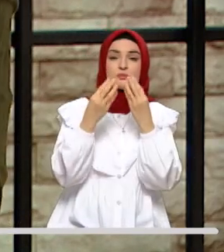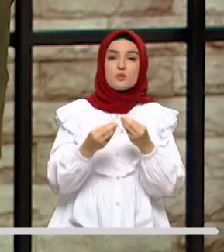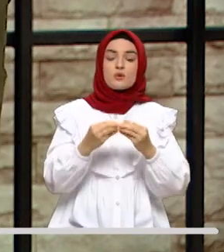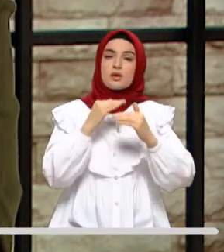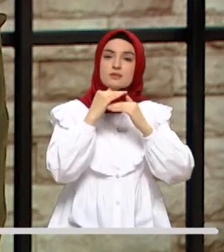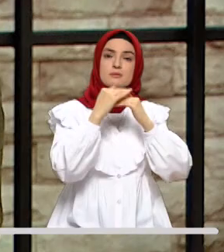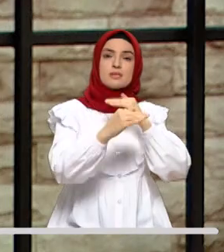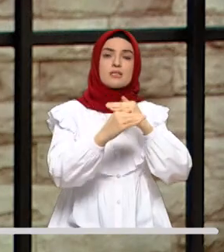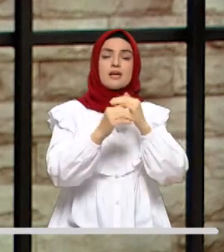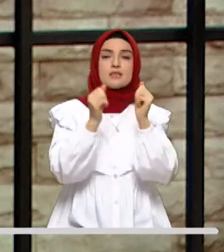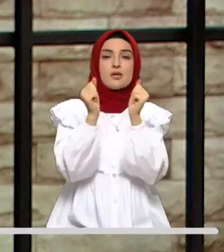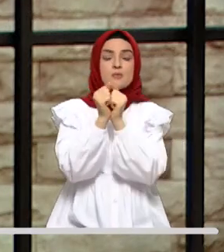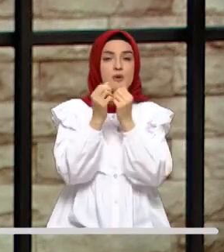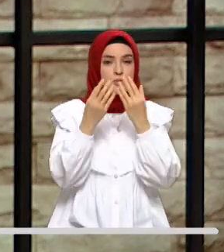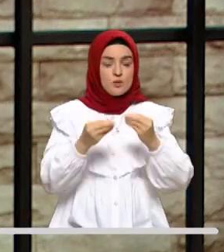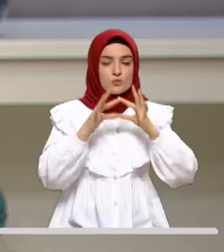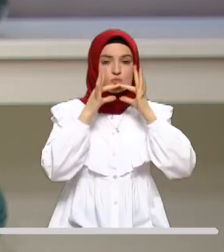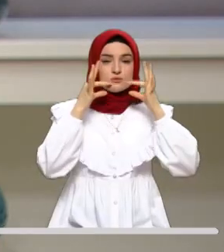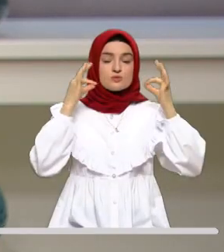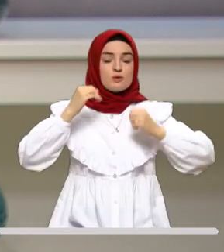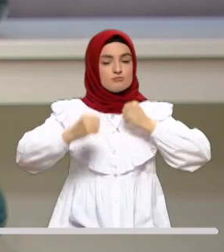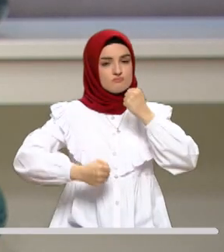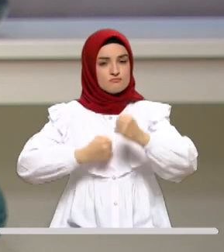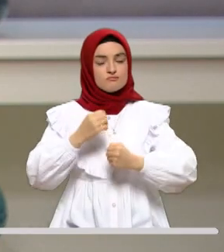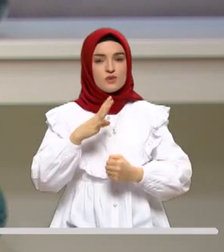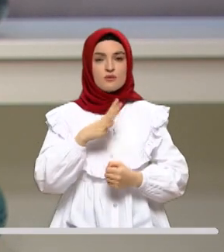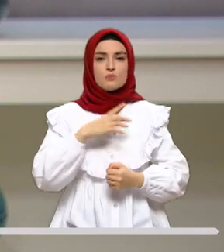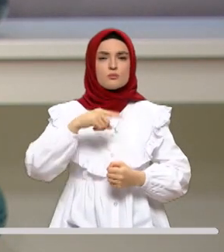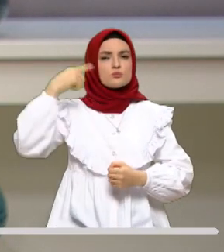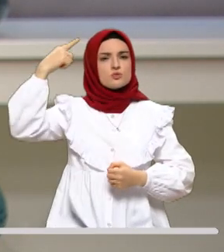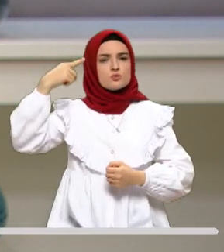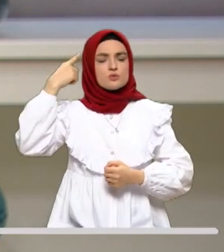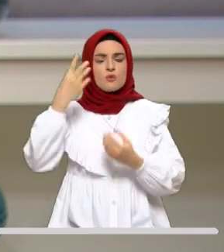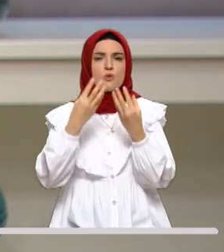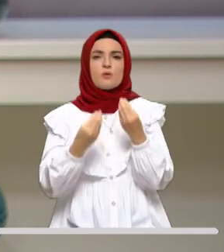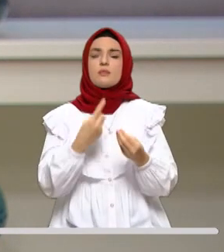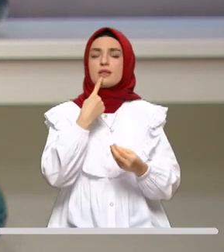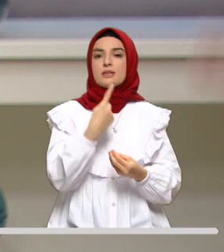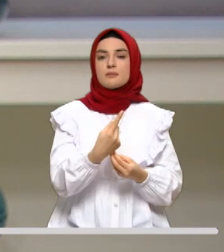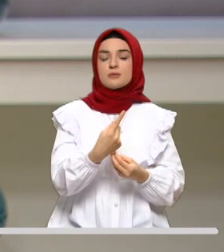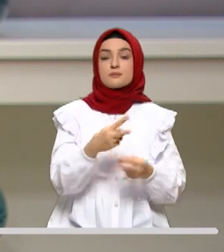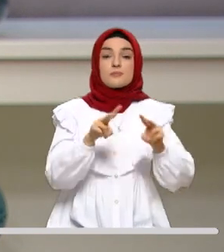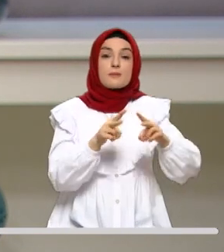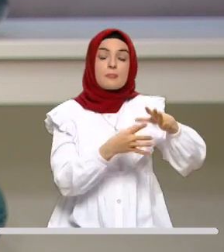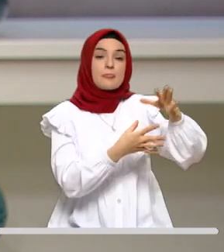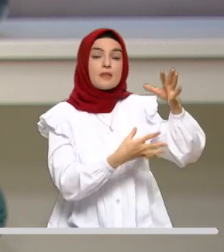milletçe bir ve beraber huzur-u ilahiye koşuyoruz. İşte bu bir şuur sahibi olmak demektir. Mehmet